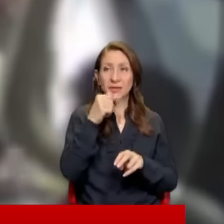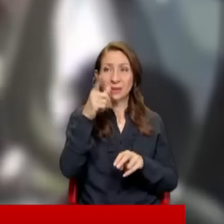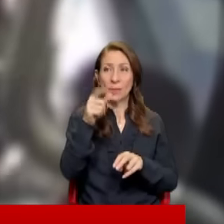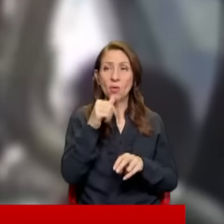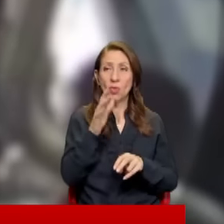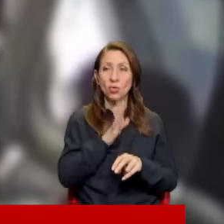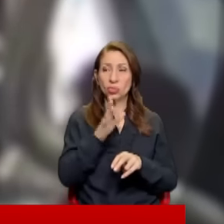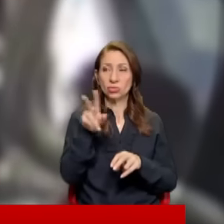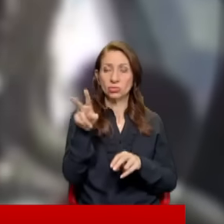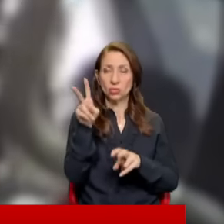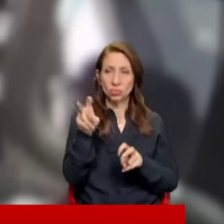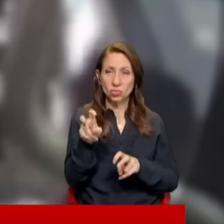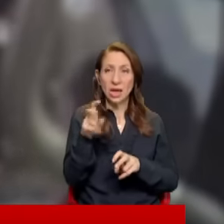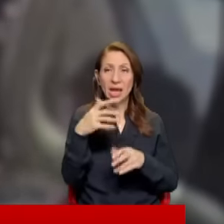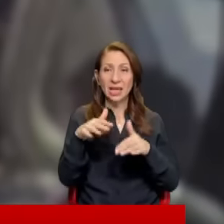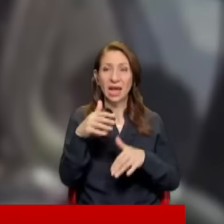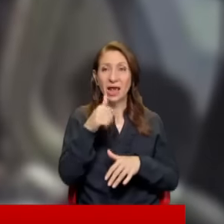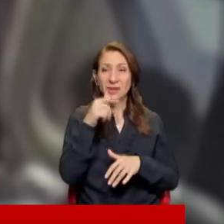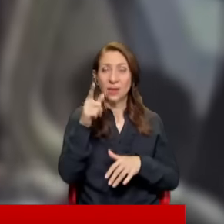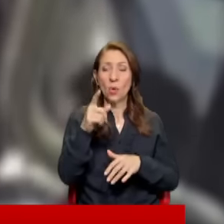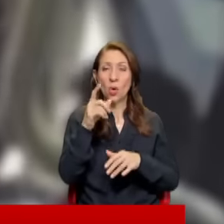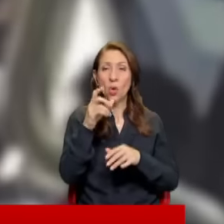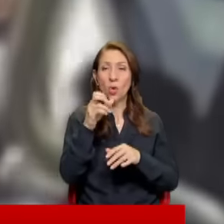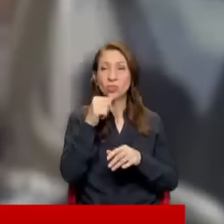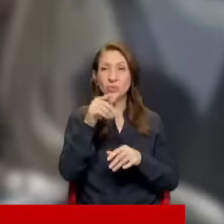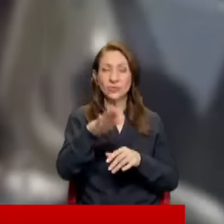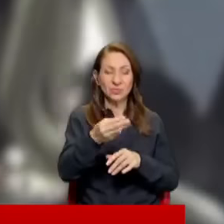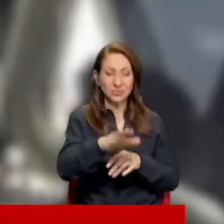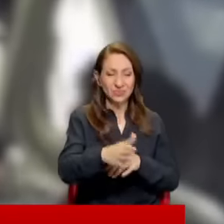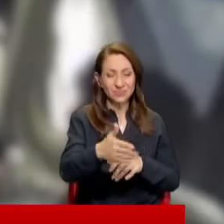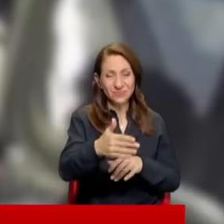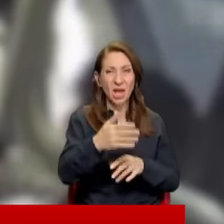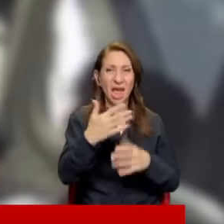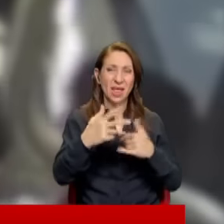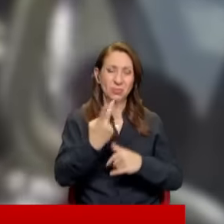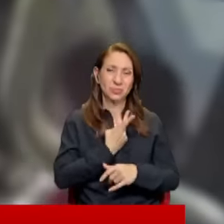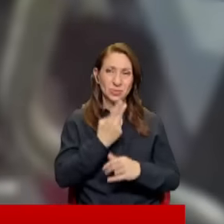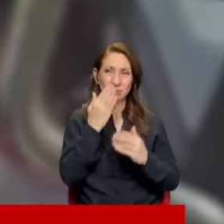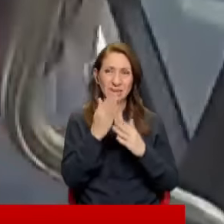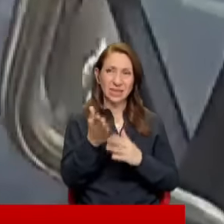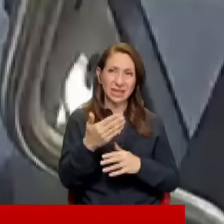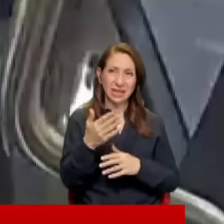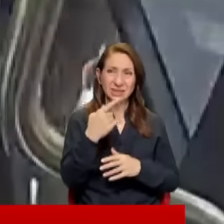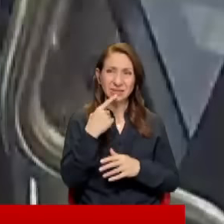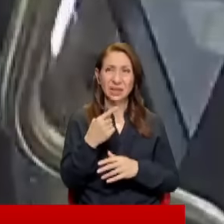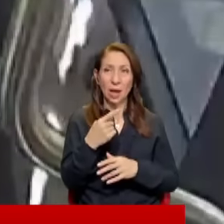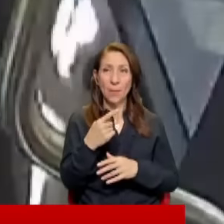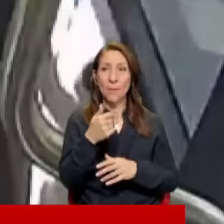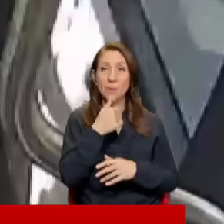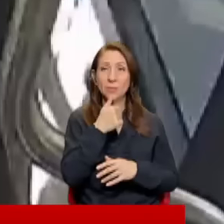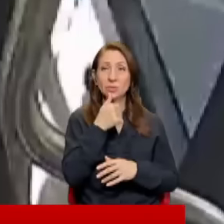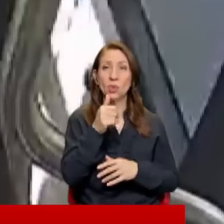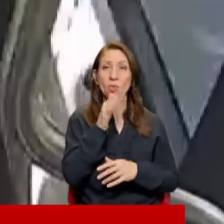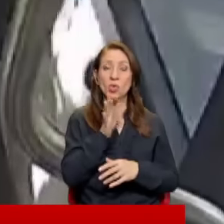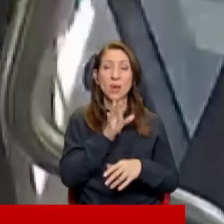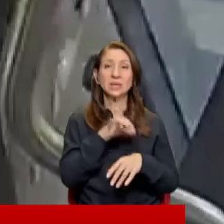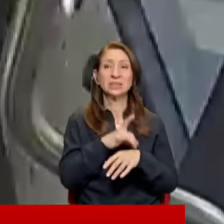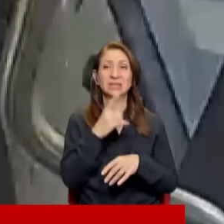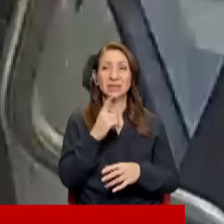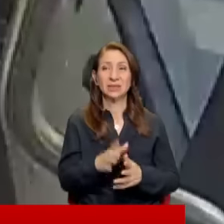oğlu oturuyordu engelli adam oe oturduğu yerin engell ayrıldığını söyleyerek kalkmasın istedi ama babası oğlum hasta